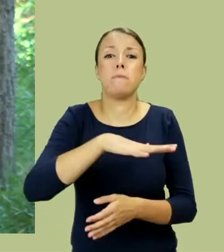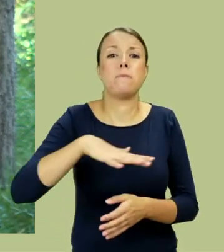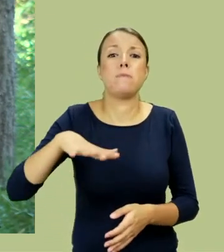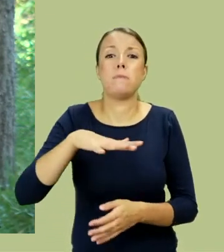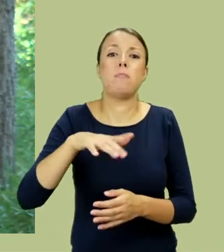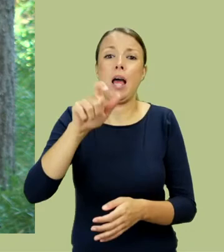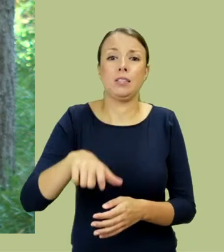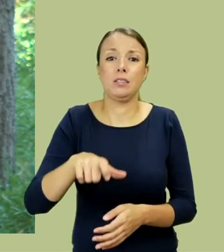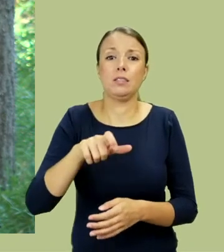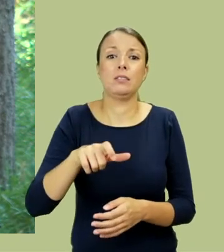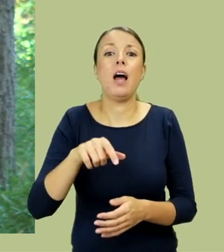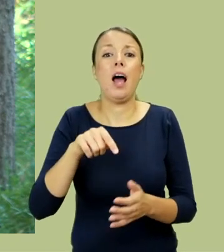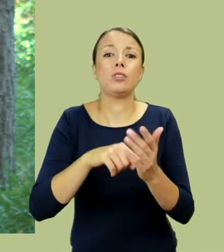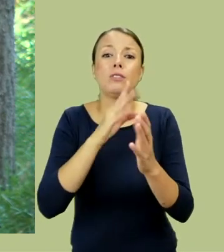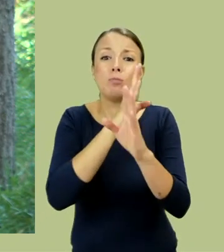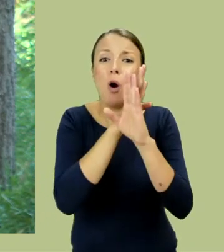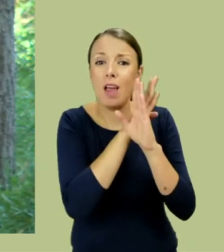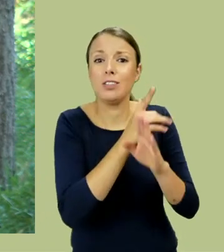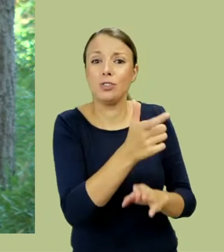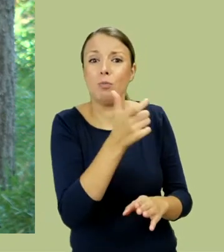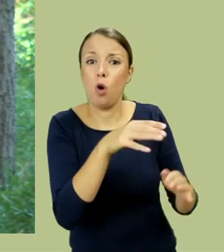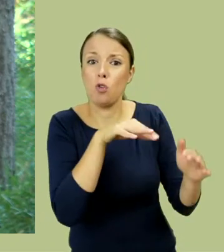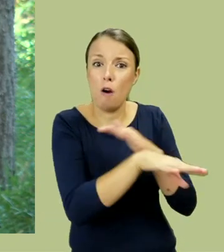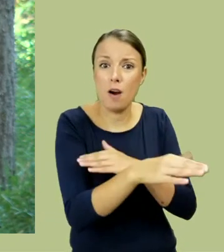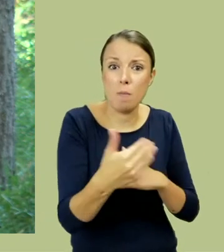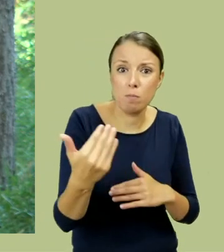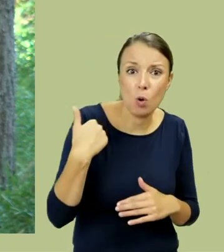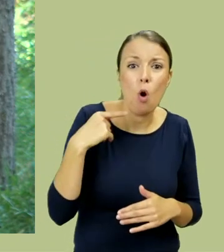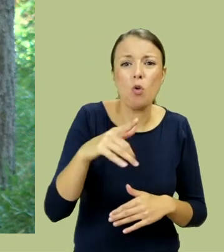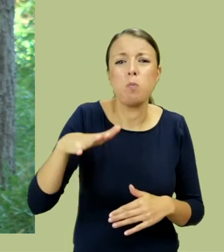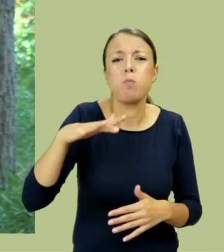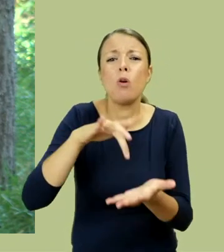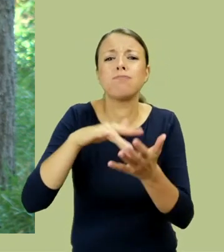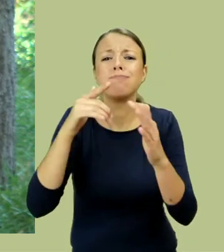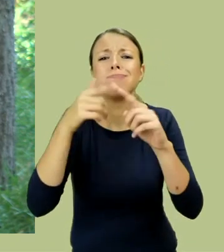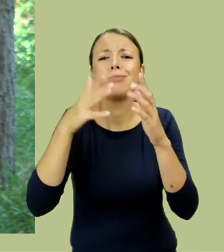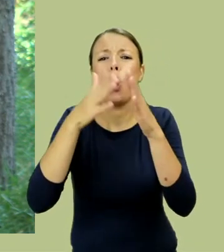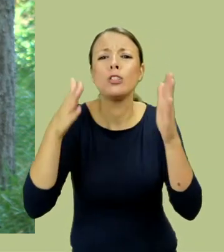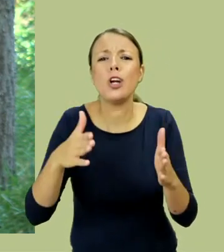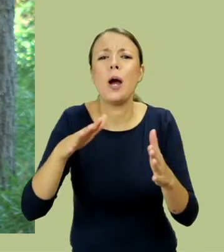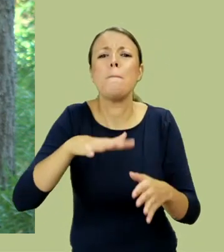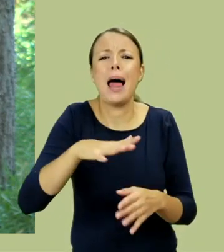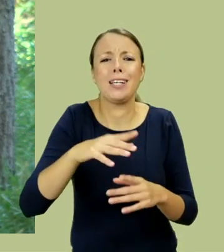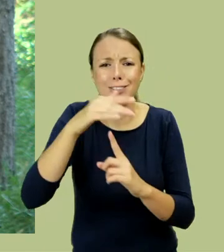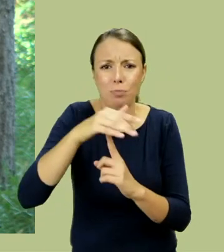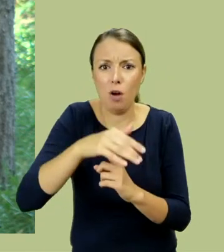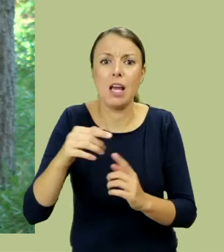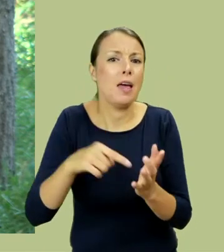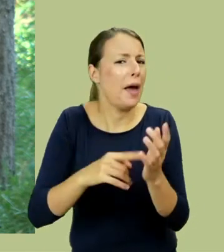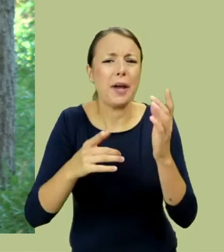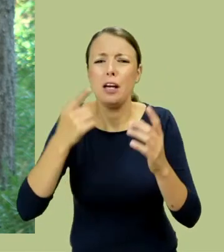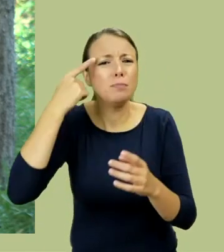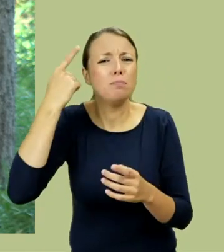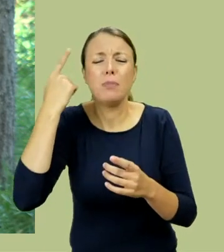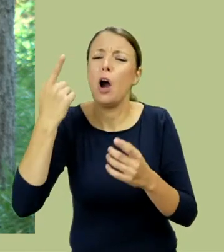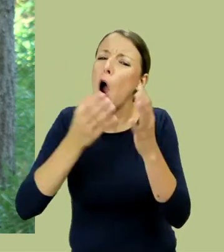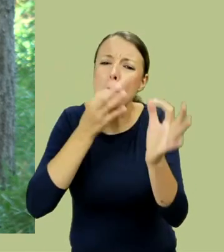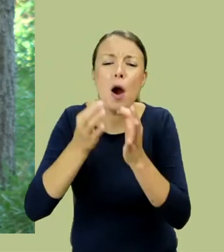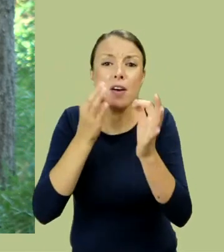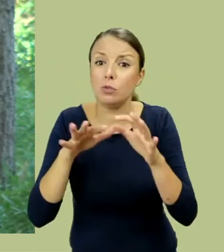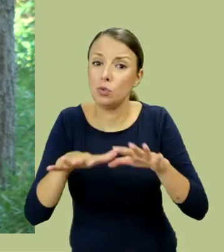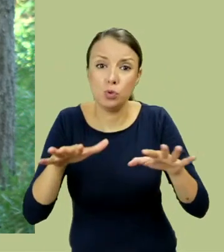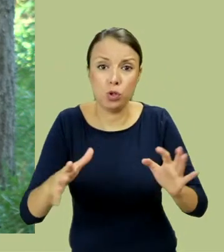naprawdę takich epizodów jest mnóstwo. Natomiast ciekawe jest to, że ona bardzo szybko stała się